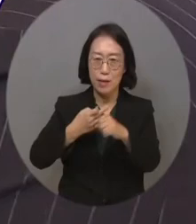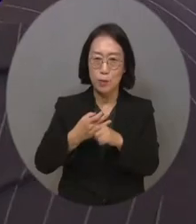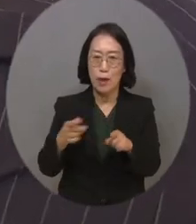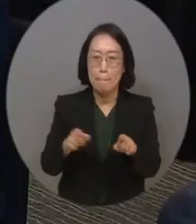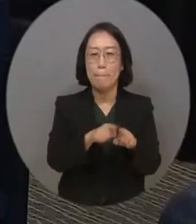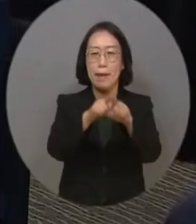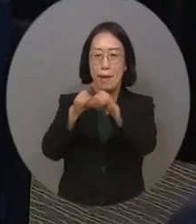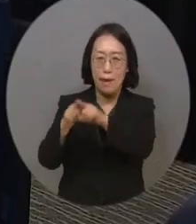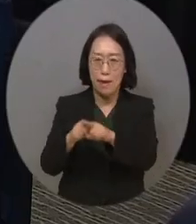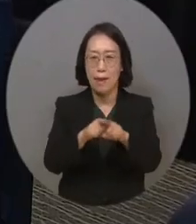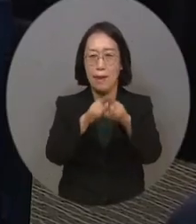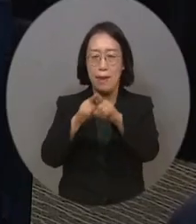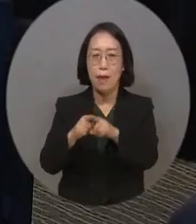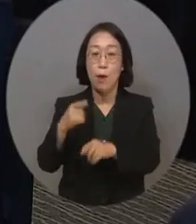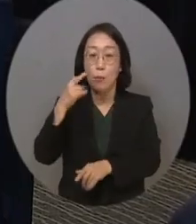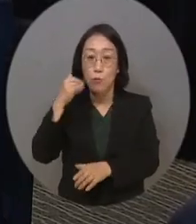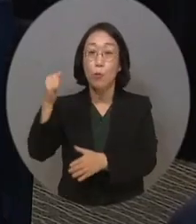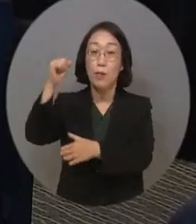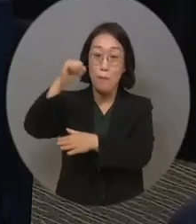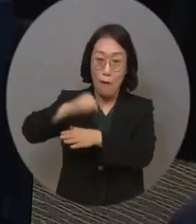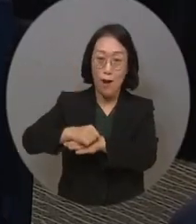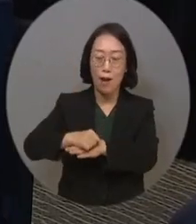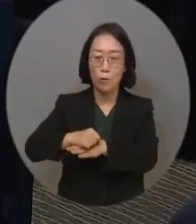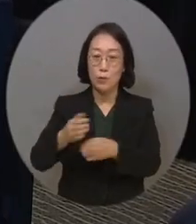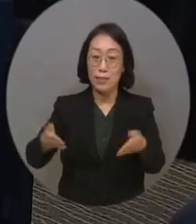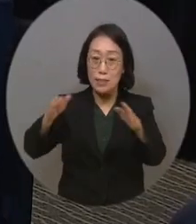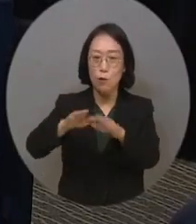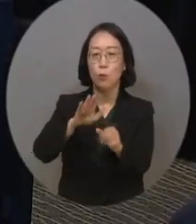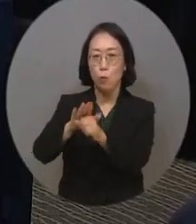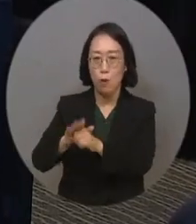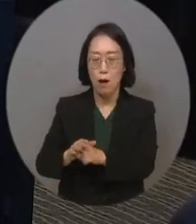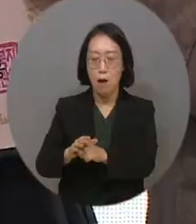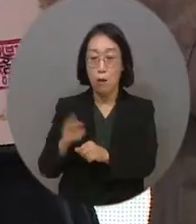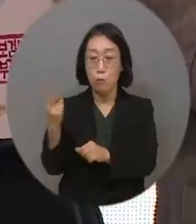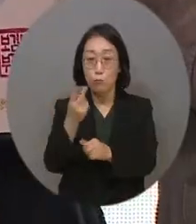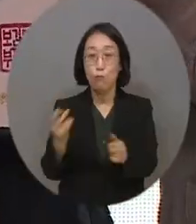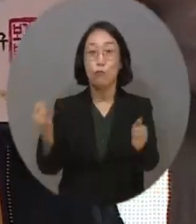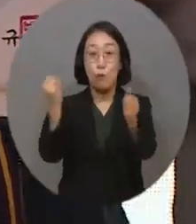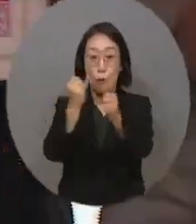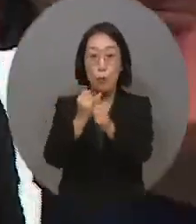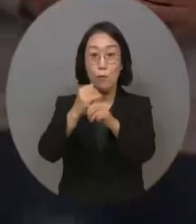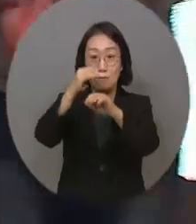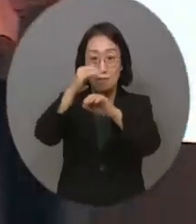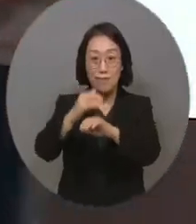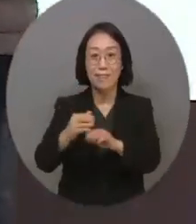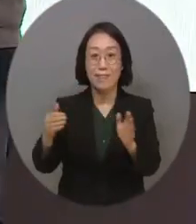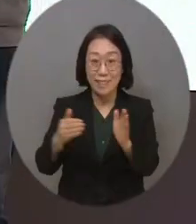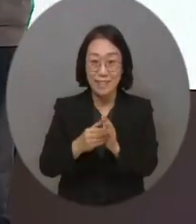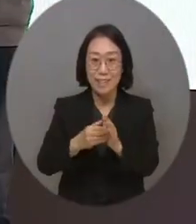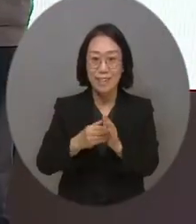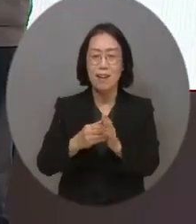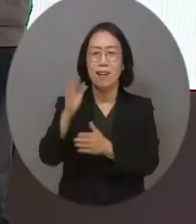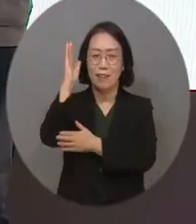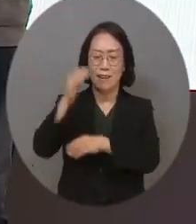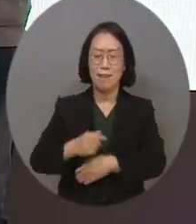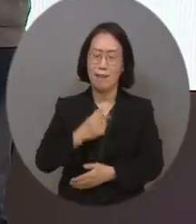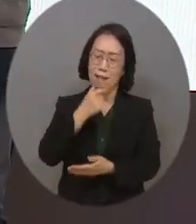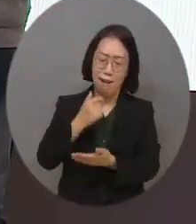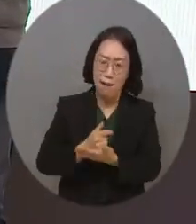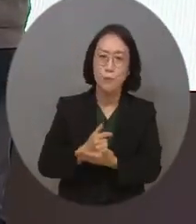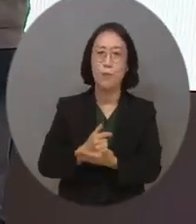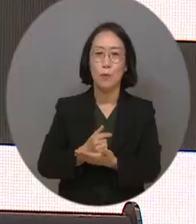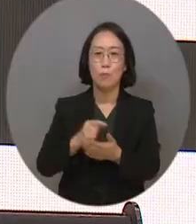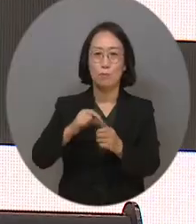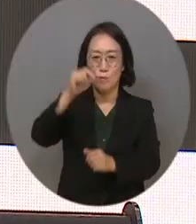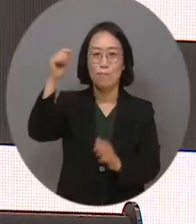함께 보내고 부모님의 허락과 시설의 도움으로 결혼에 다다른 이야기를 전하며 많은 감동을 했다는